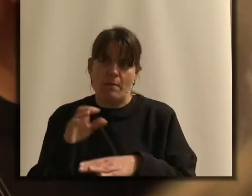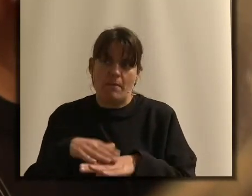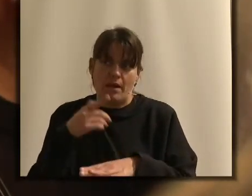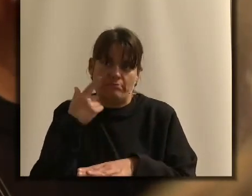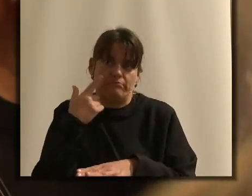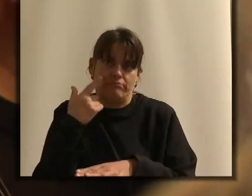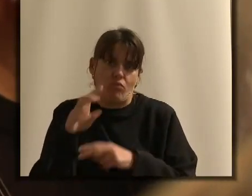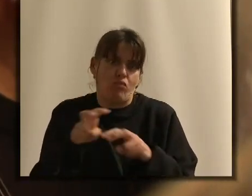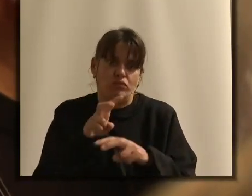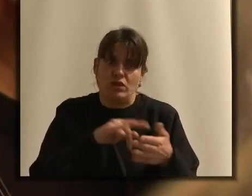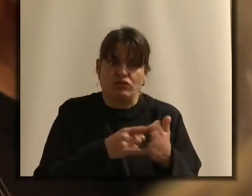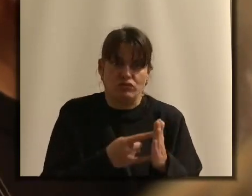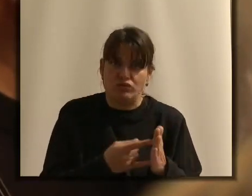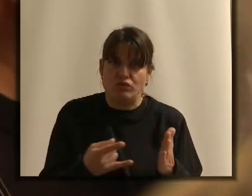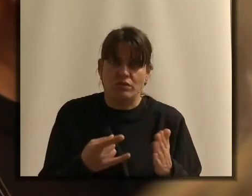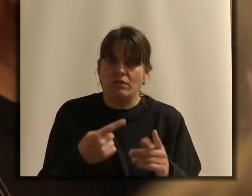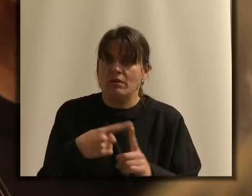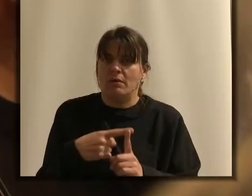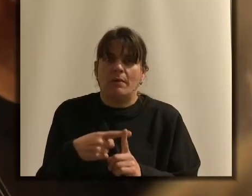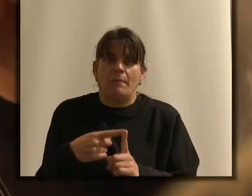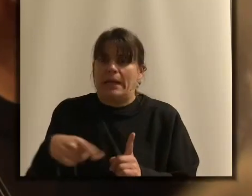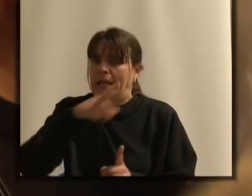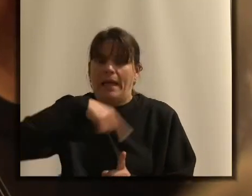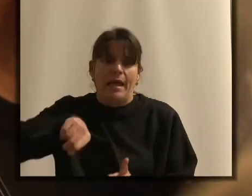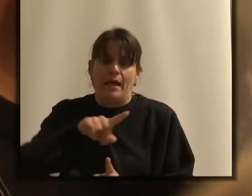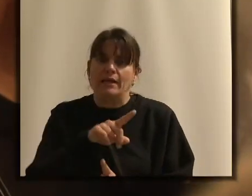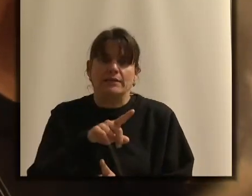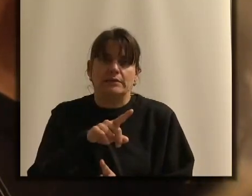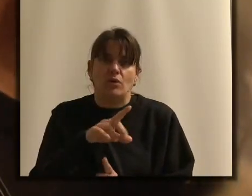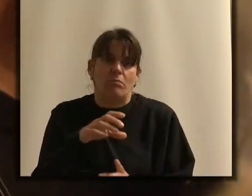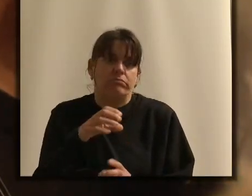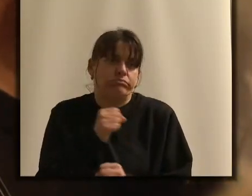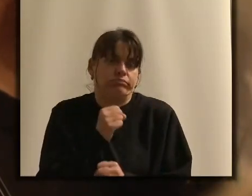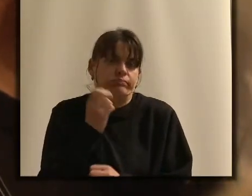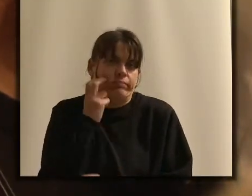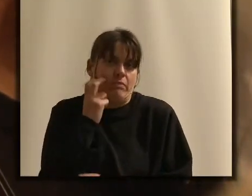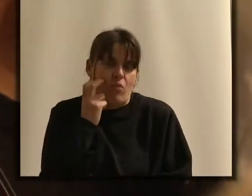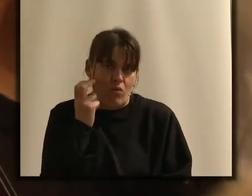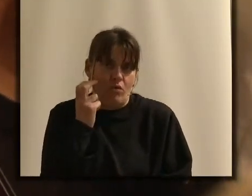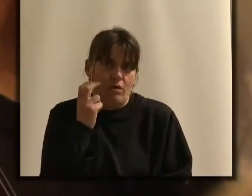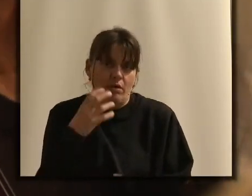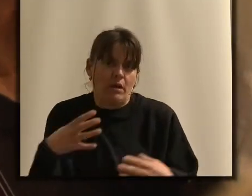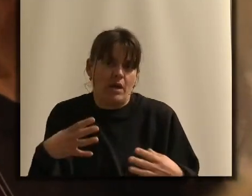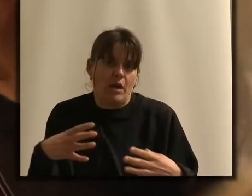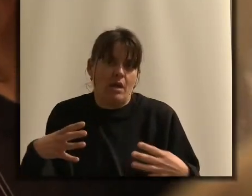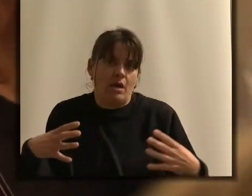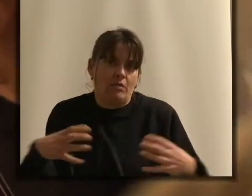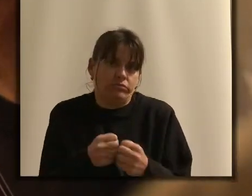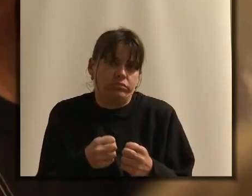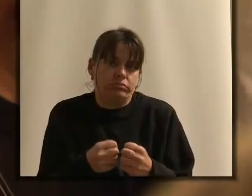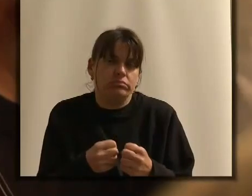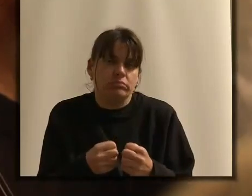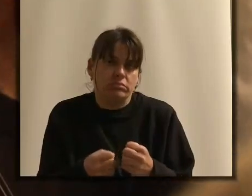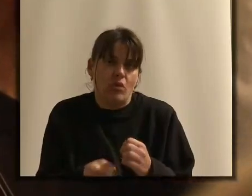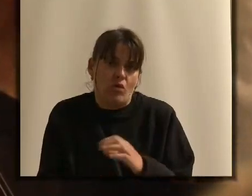pot posar solució perquè estan espantats i tenen por que passi alguna cosa més greu.